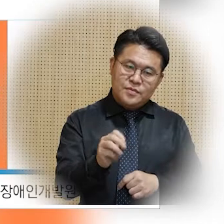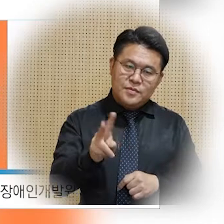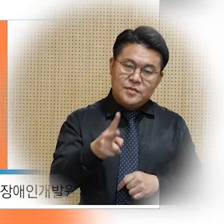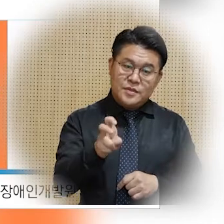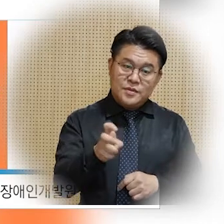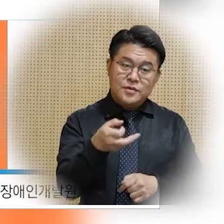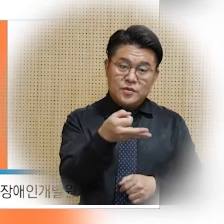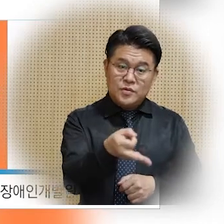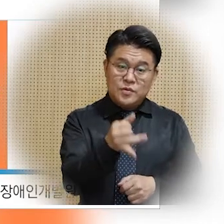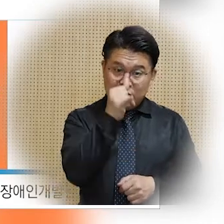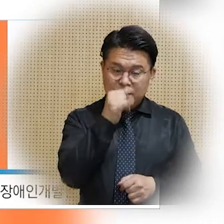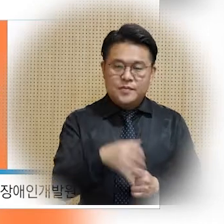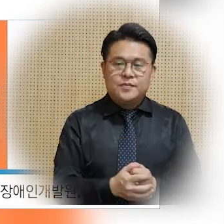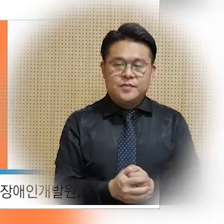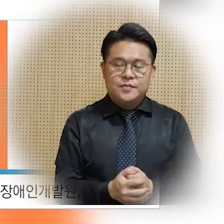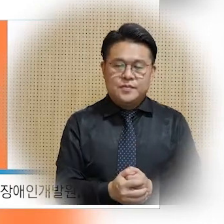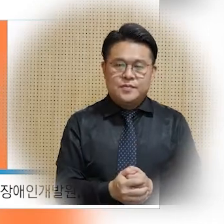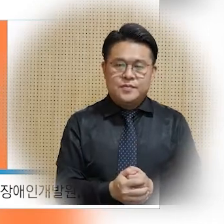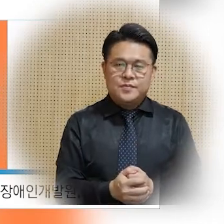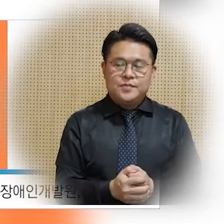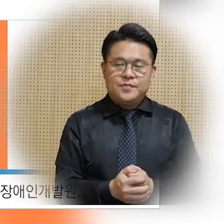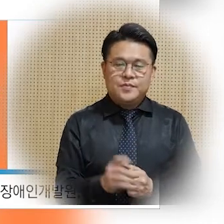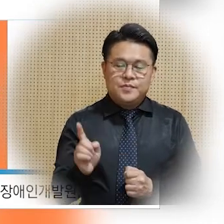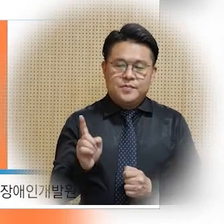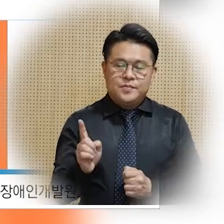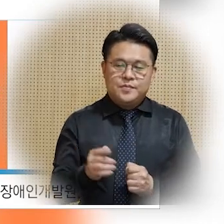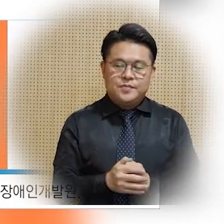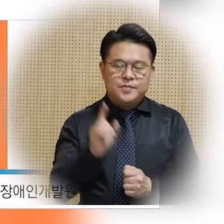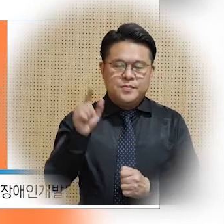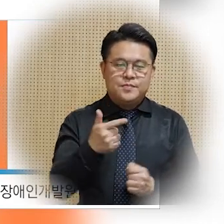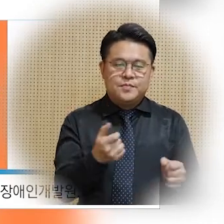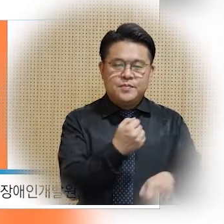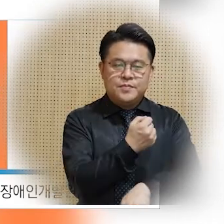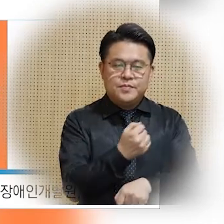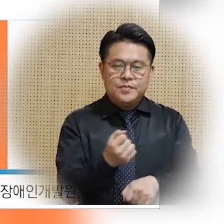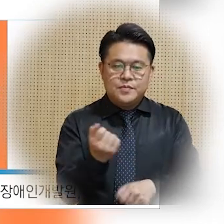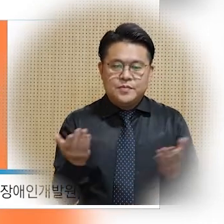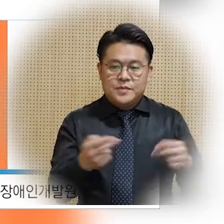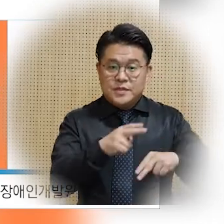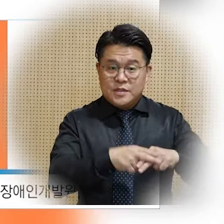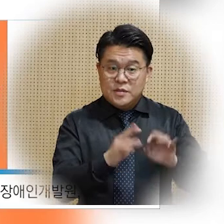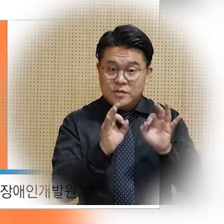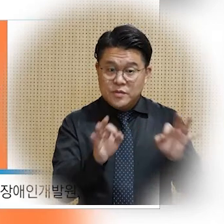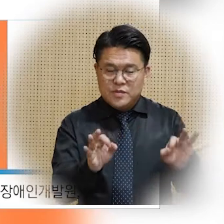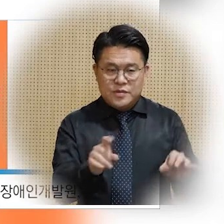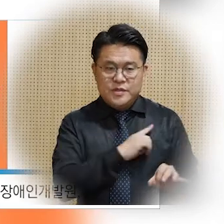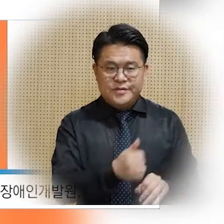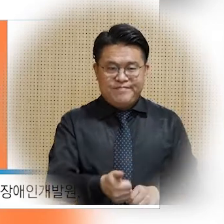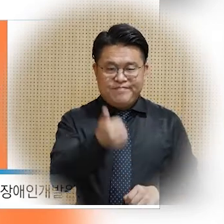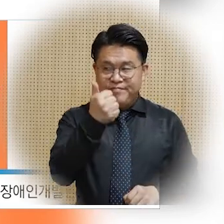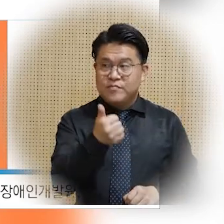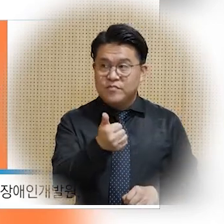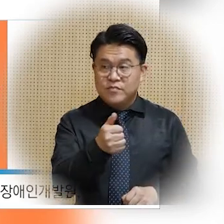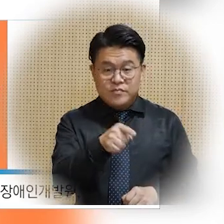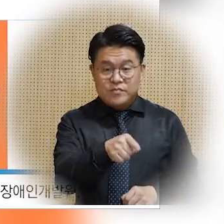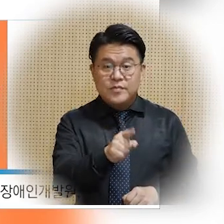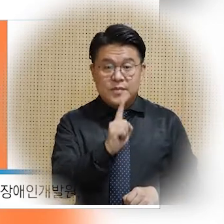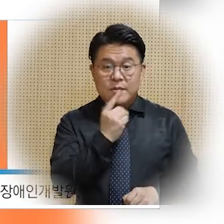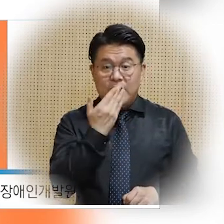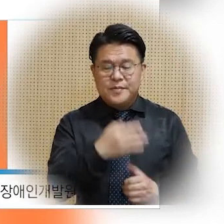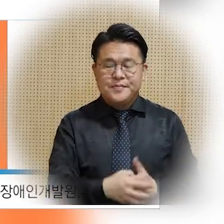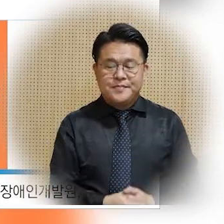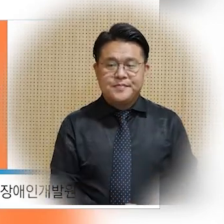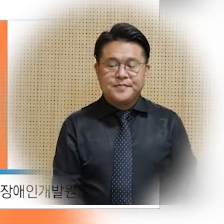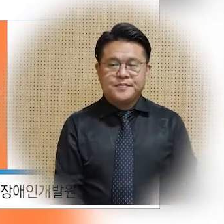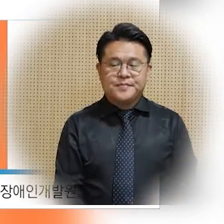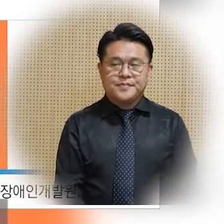되어 있습니다. 그래서 일단 전일제 일자리가 가장 좀 어떻게 보면은 이제 좀 양질의 일자리다라고 이제